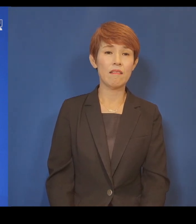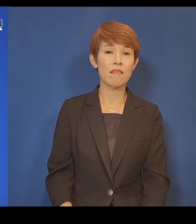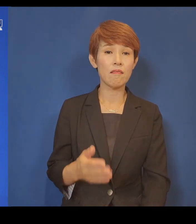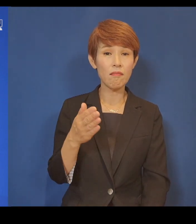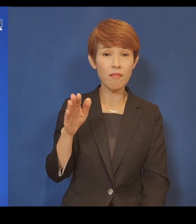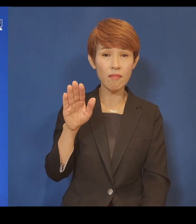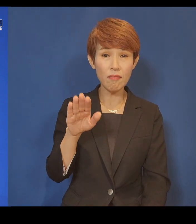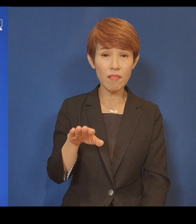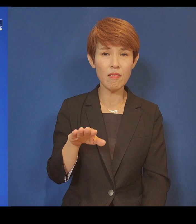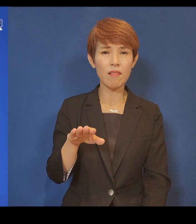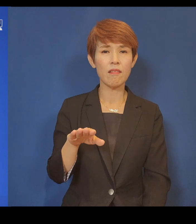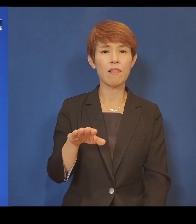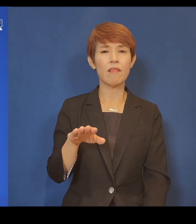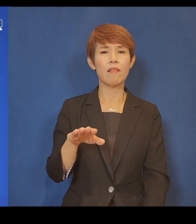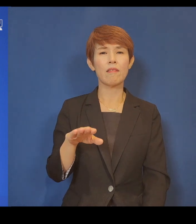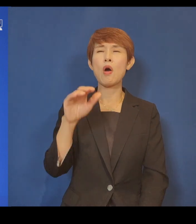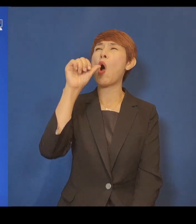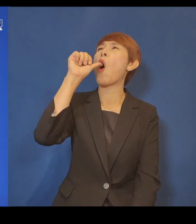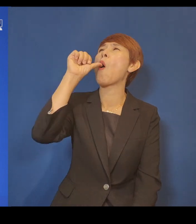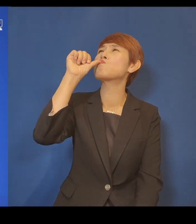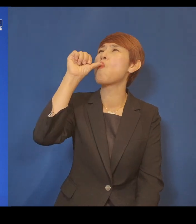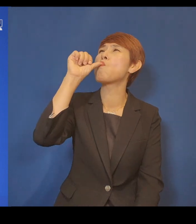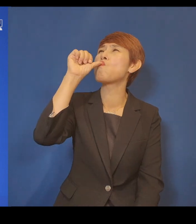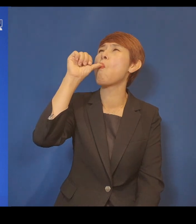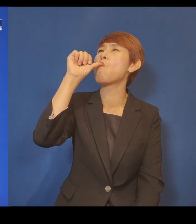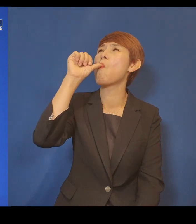근데 배가 딱 채워지면